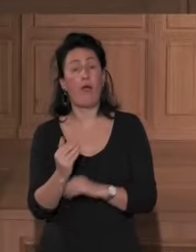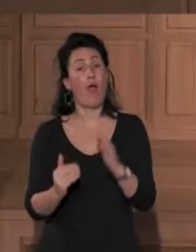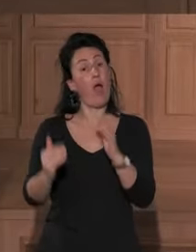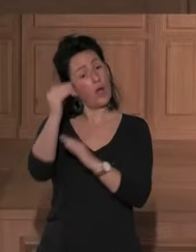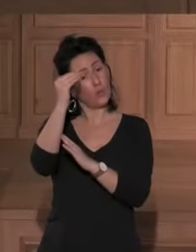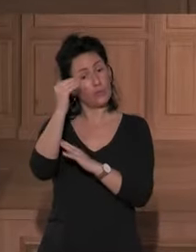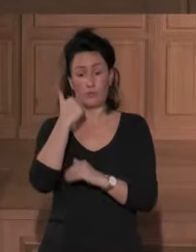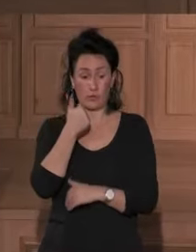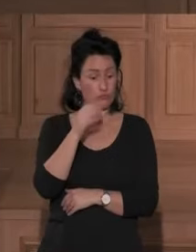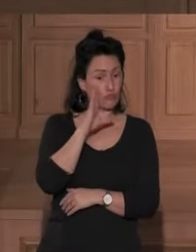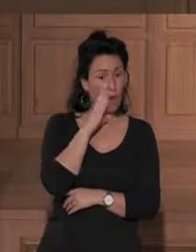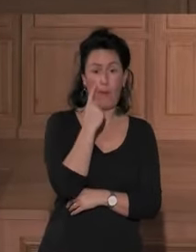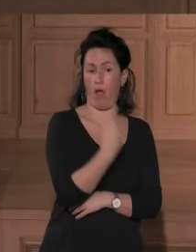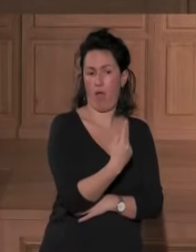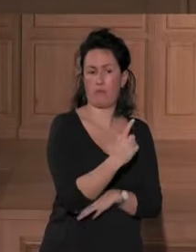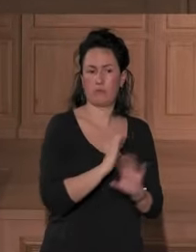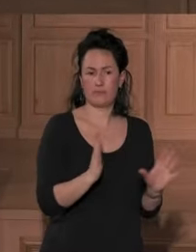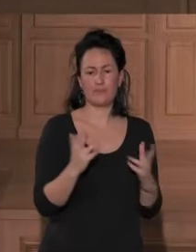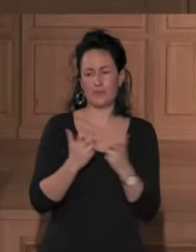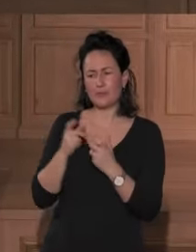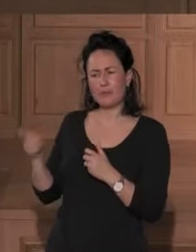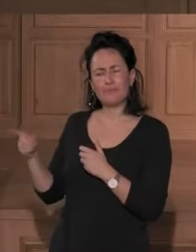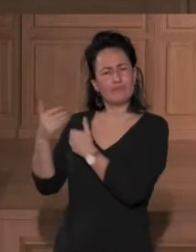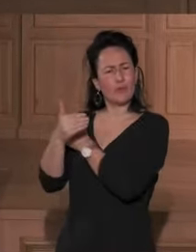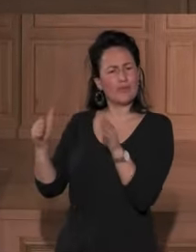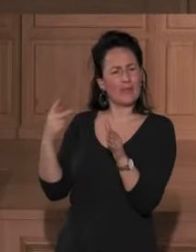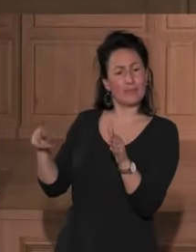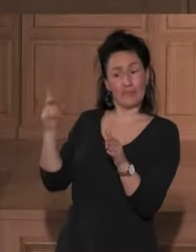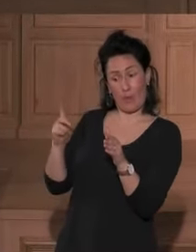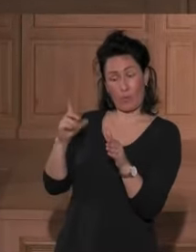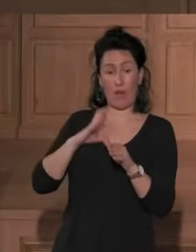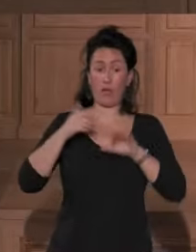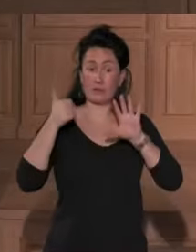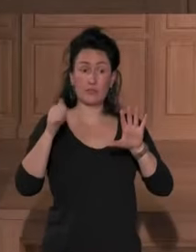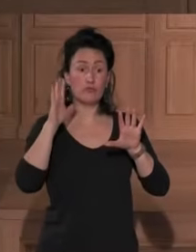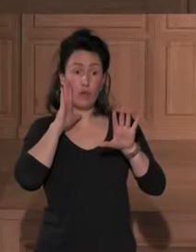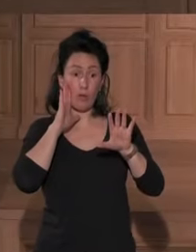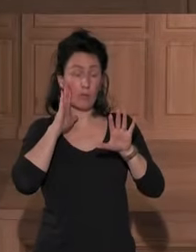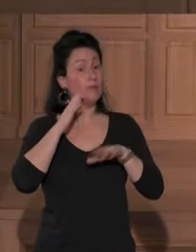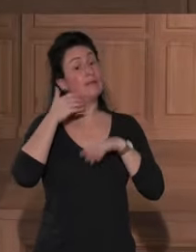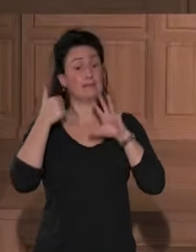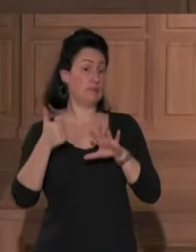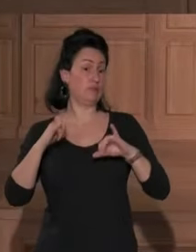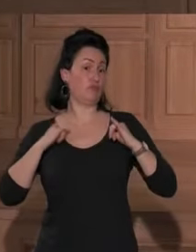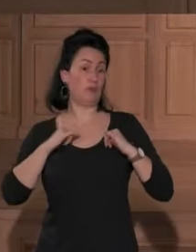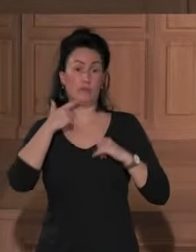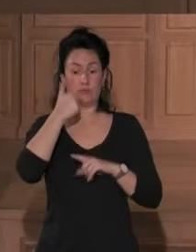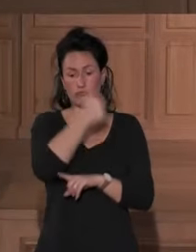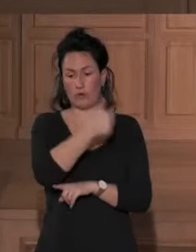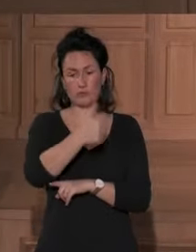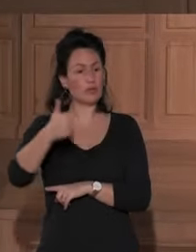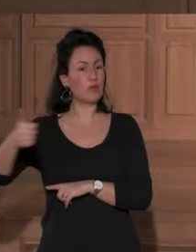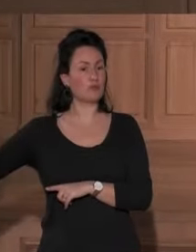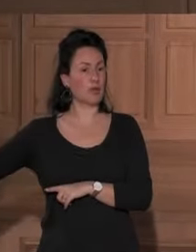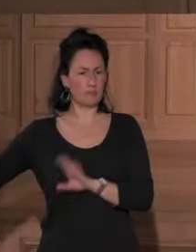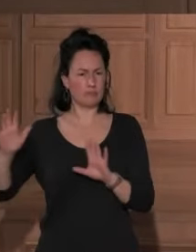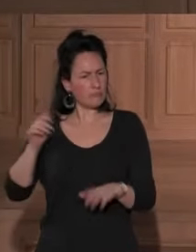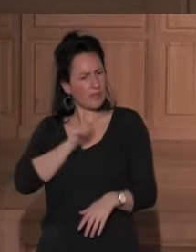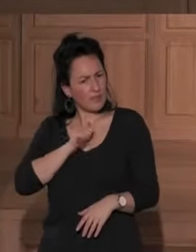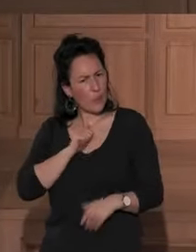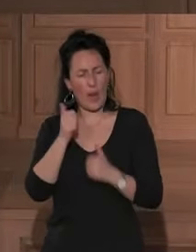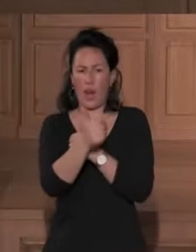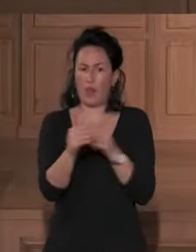un par chambre. Par exemple, l'unité que dirige Daoud, il y a 6 chambres et donc il y a 6 jeunes, pas plus. Donc, c'est des chambres individuelles, c'est des espaces individuels et